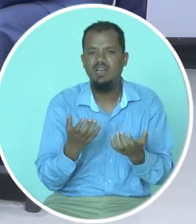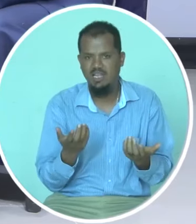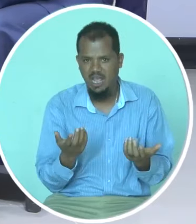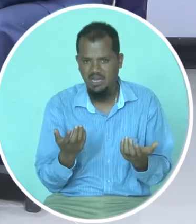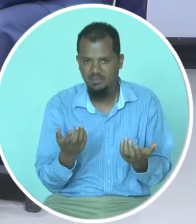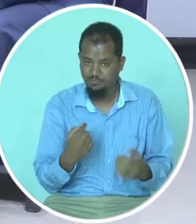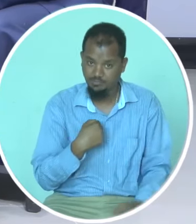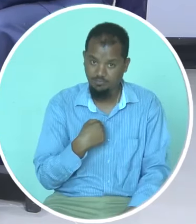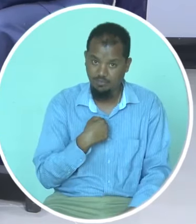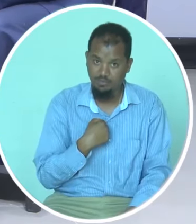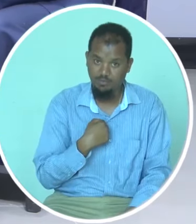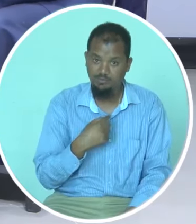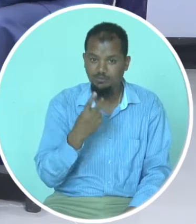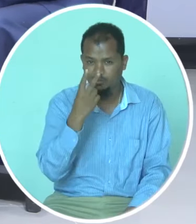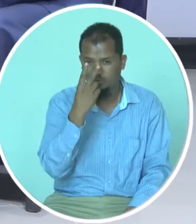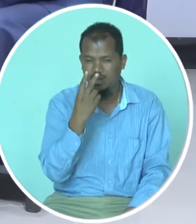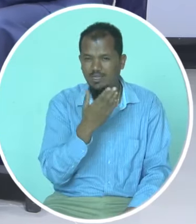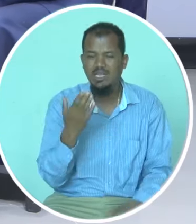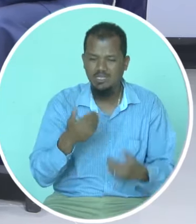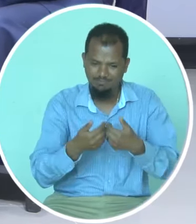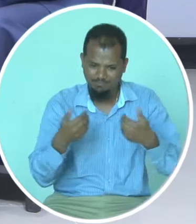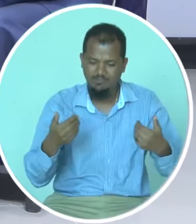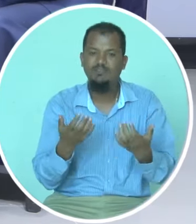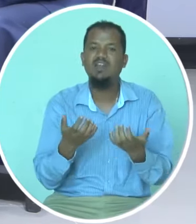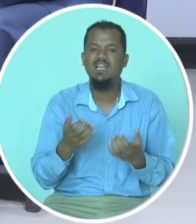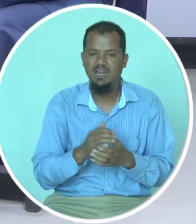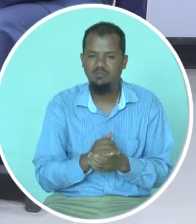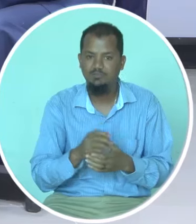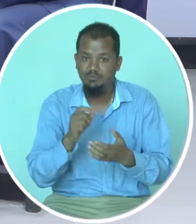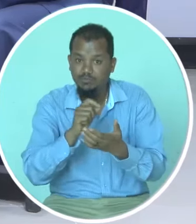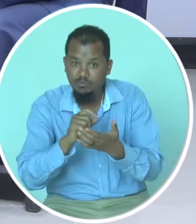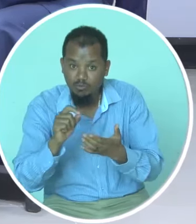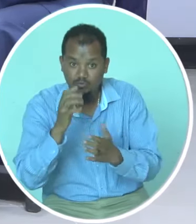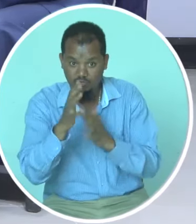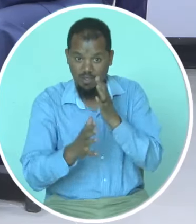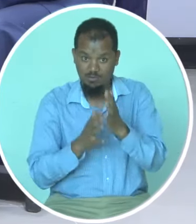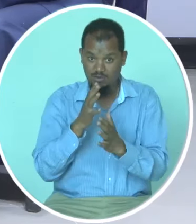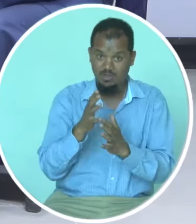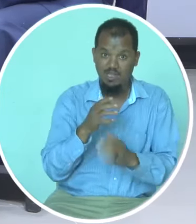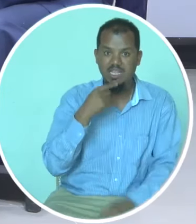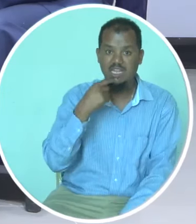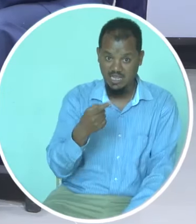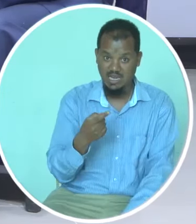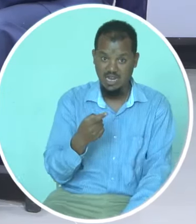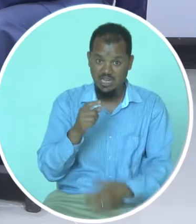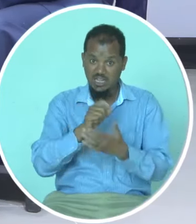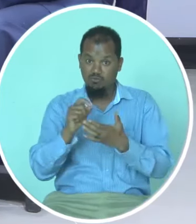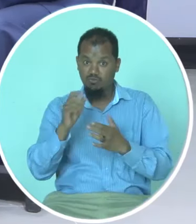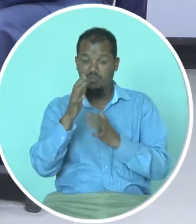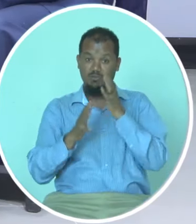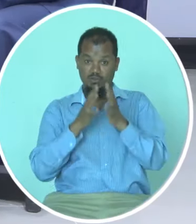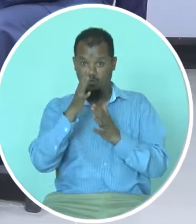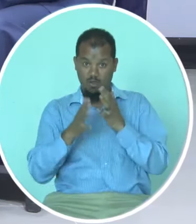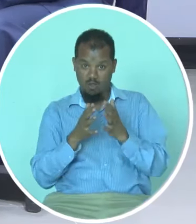ማለት ነው እኔ የሁለት ነገር እንድትለይልኝ ፈልጋለሁ በጽሁፍ የምልክት ቋንቋ ይነገራል አይደል የጽሁፍ